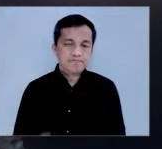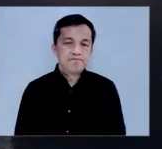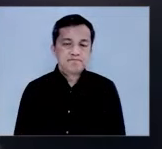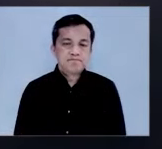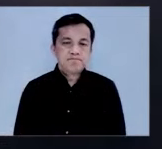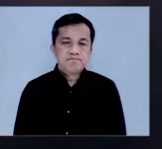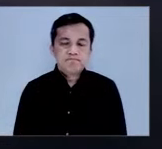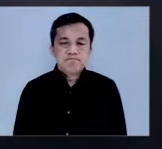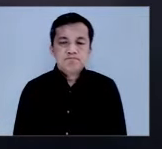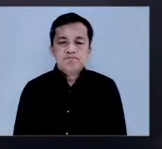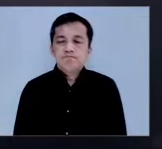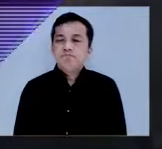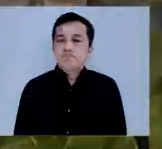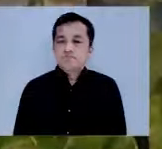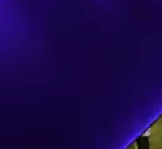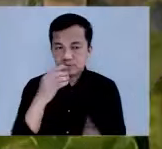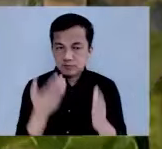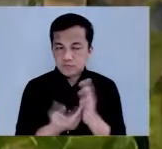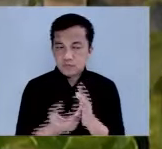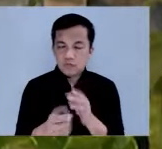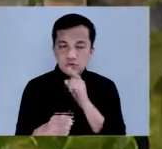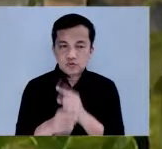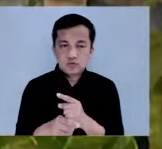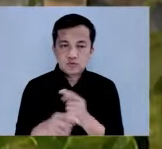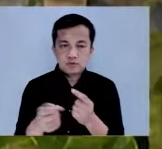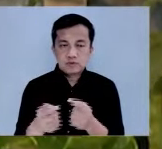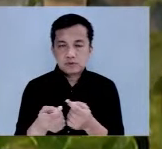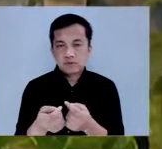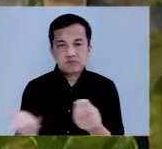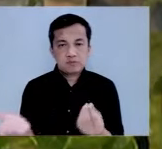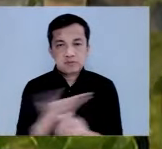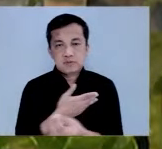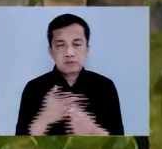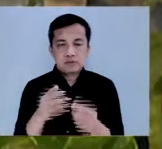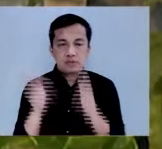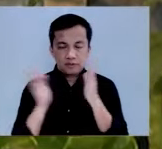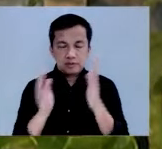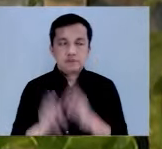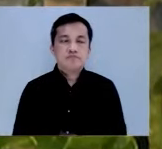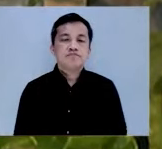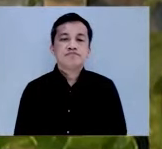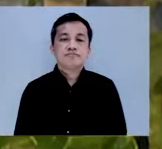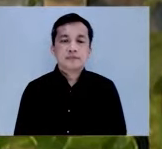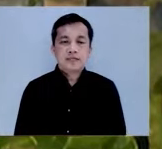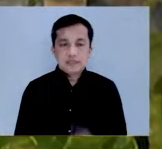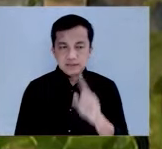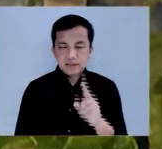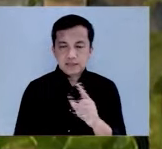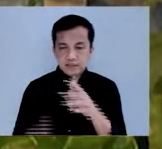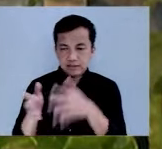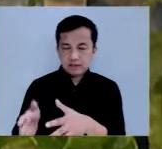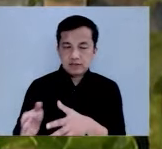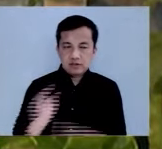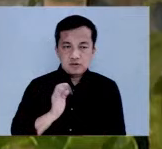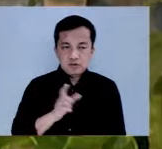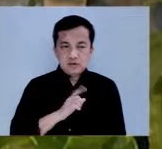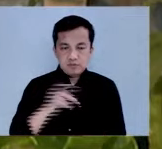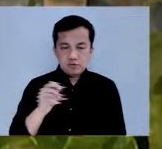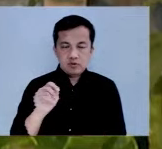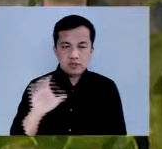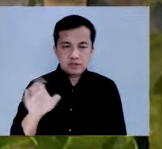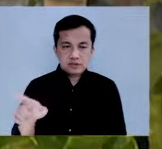sakaling mapatunayan posibleng tuluyan silang masibak sa serbisyo at dahil sa nangyari isa lang ang natira sa konseho ng porak siya ang